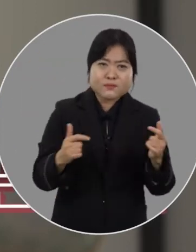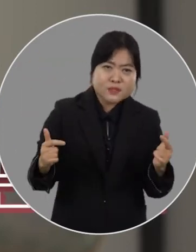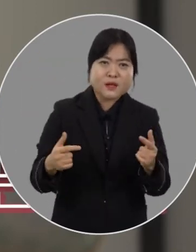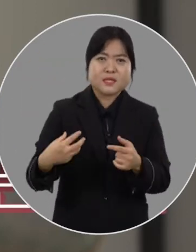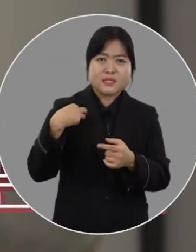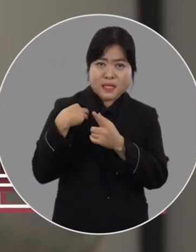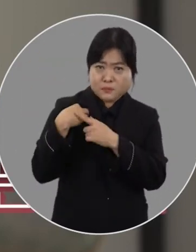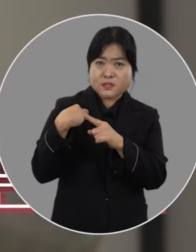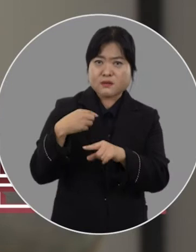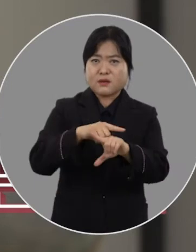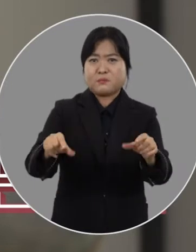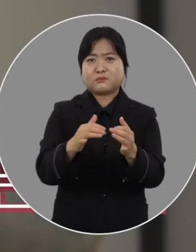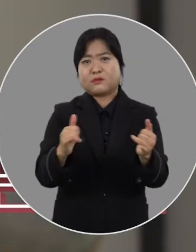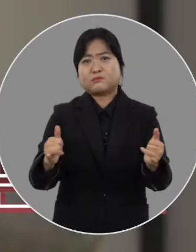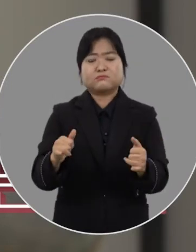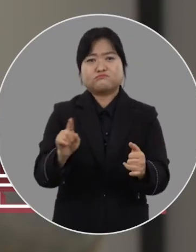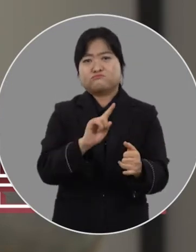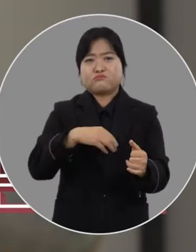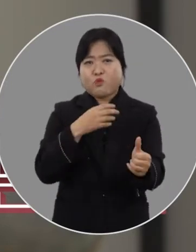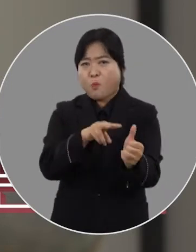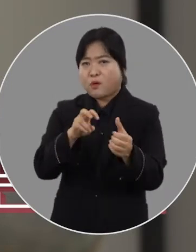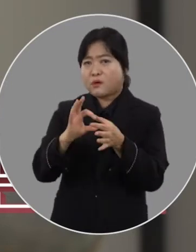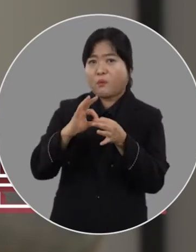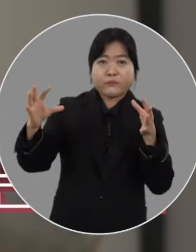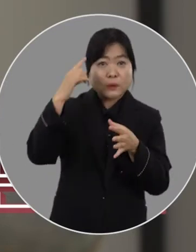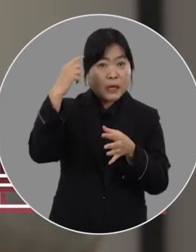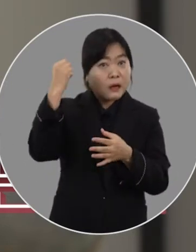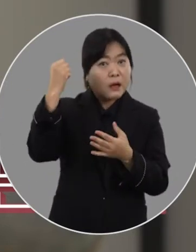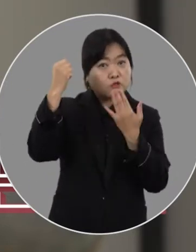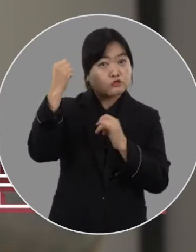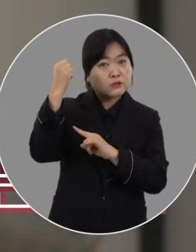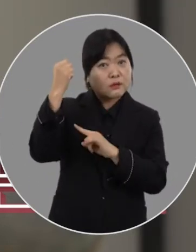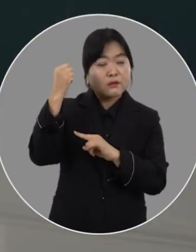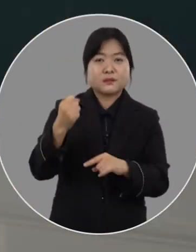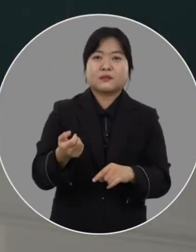사람들의 책임이지 일반 사람들은 전혀 혐오와는 상관이 없다는 생각을 할 수도